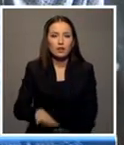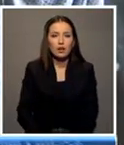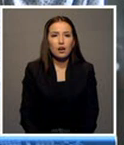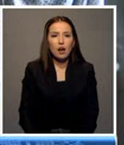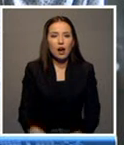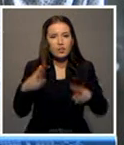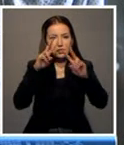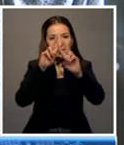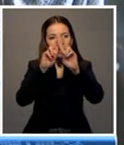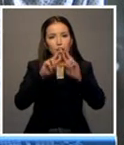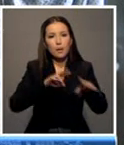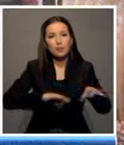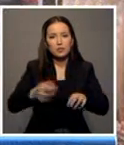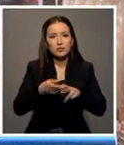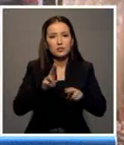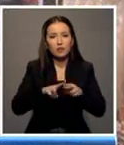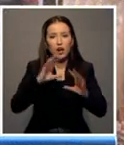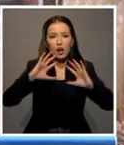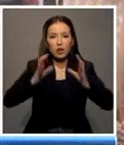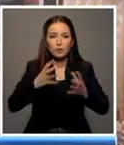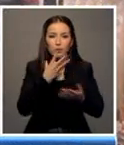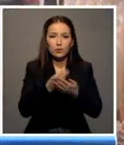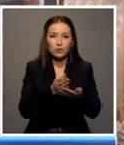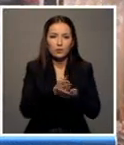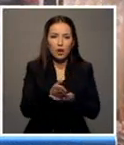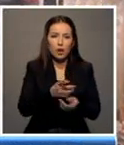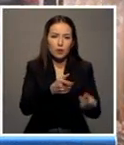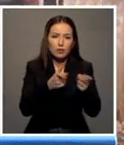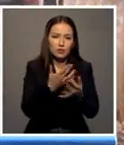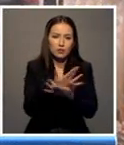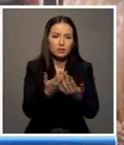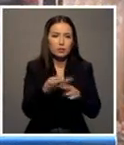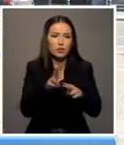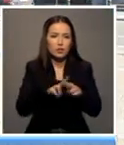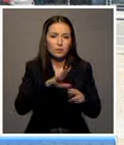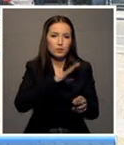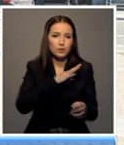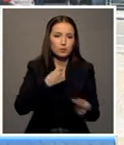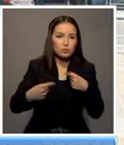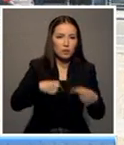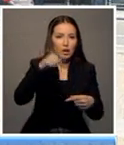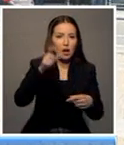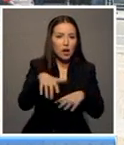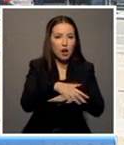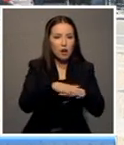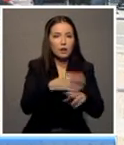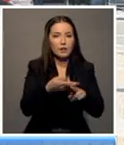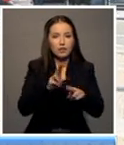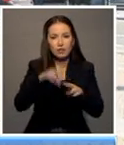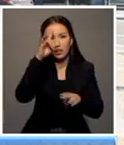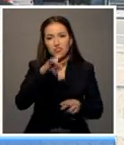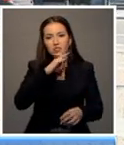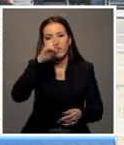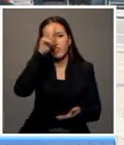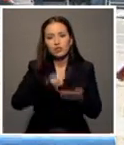қақтығысты реттеуге бағытталған маңызды қадам. Оқтың ортасында қалған халық мамырда қазақ жерінде өтетін кезекті келіссөздерден үлкен үміт